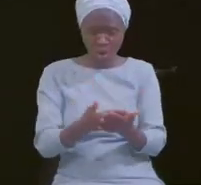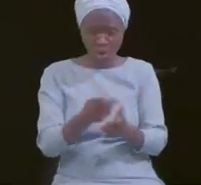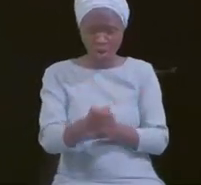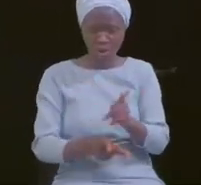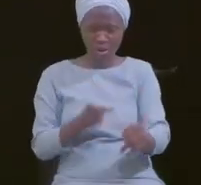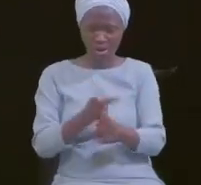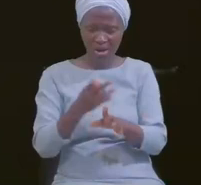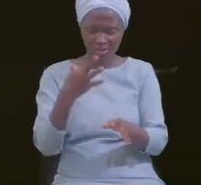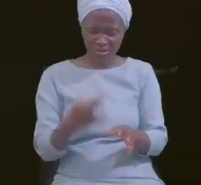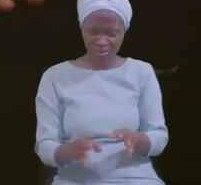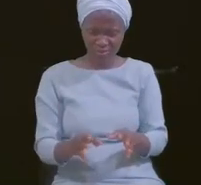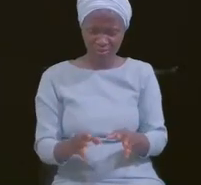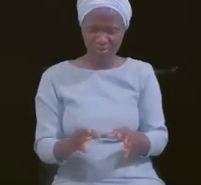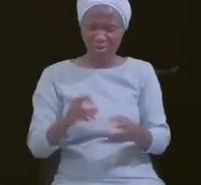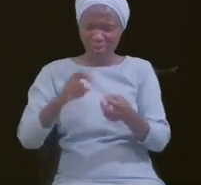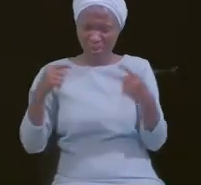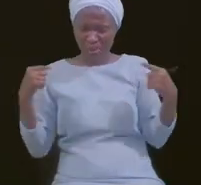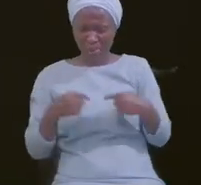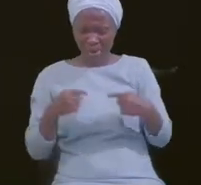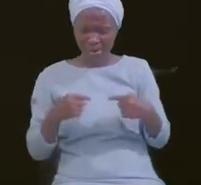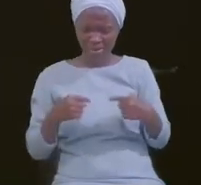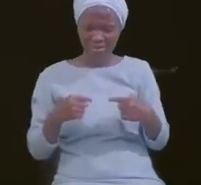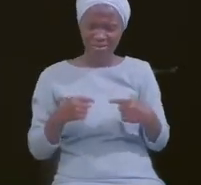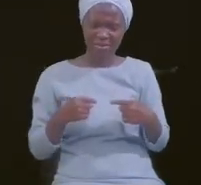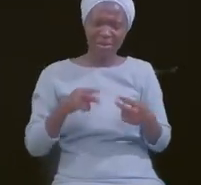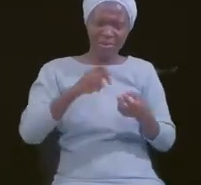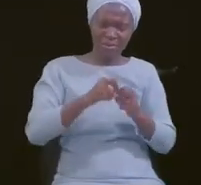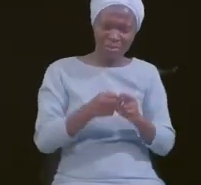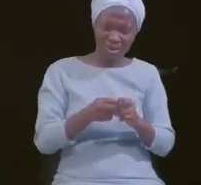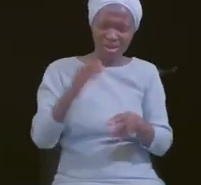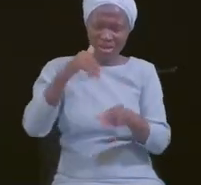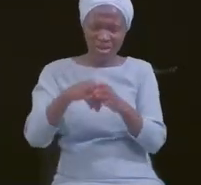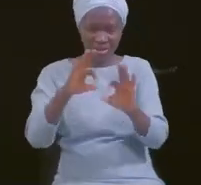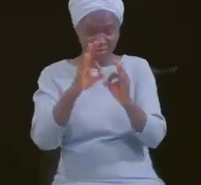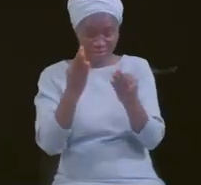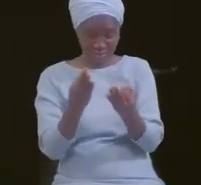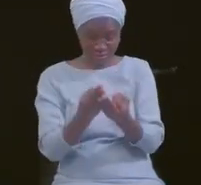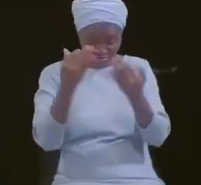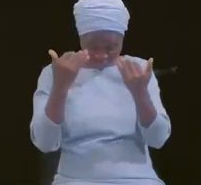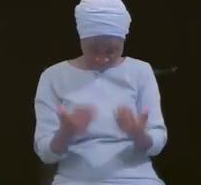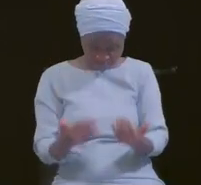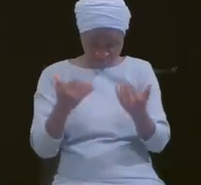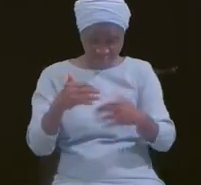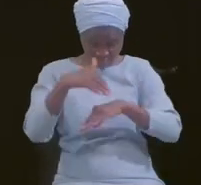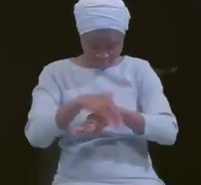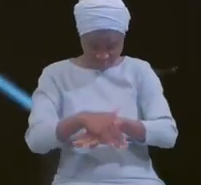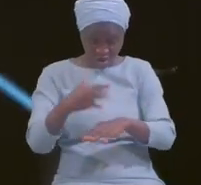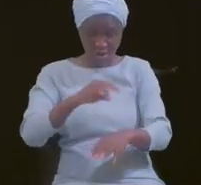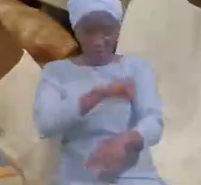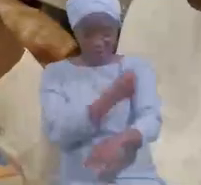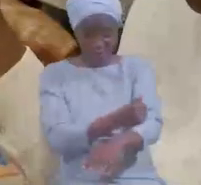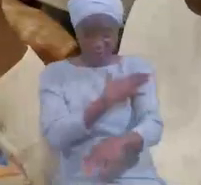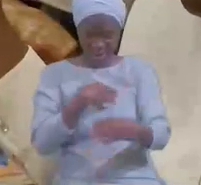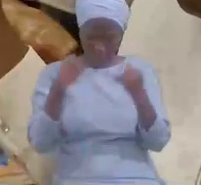de fléau qui parcourt votre famille. Aujourd'hui, cette soirée de trottée de puissance